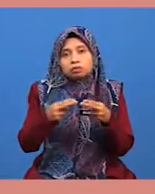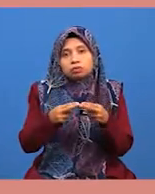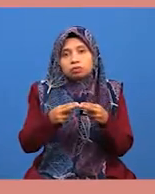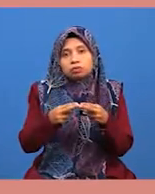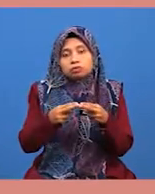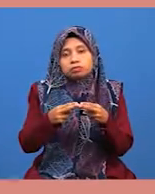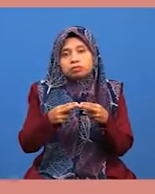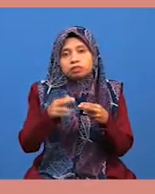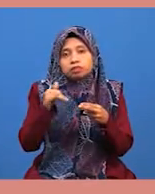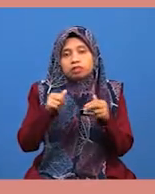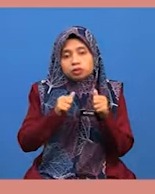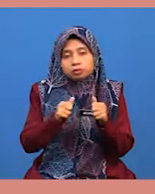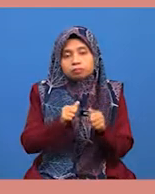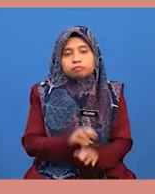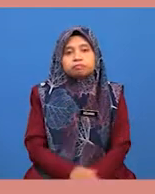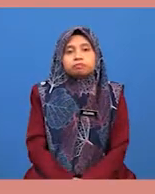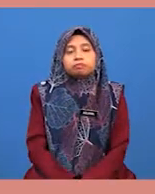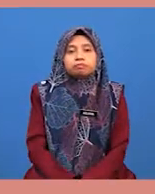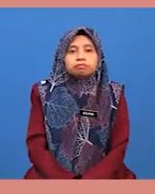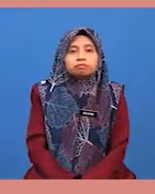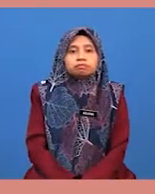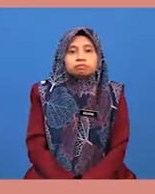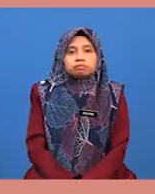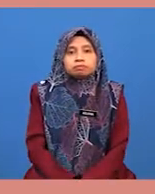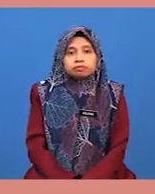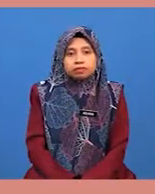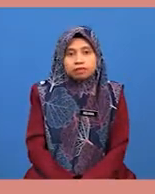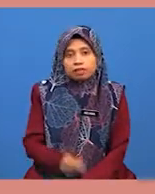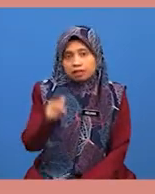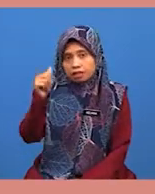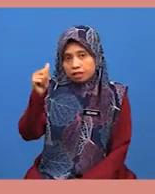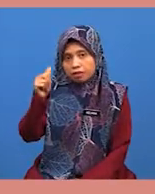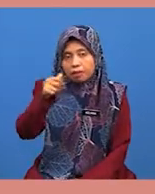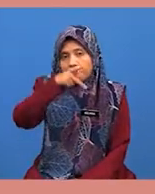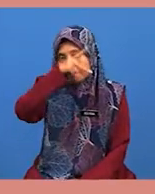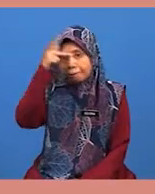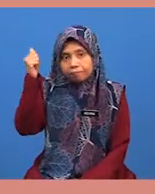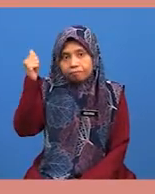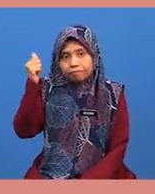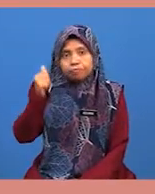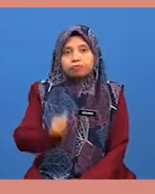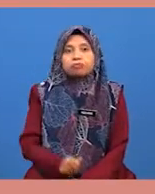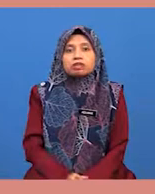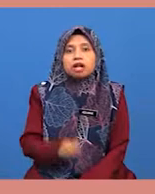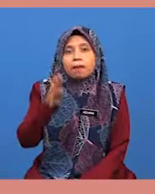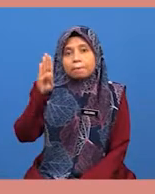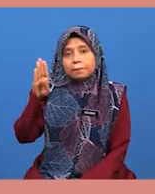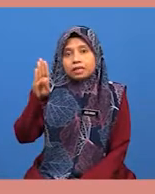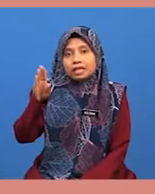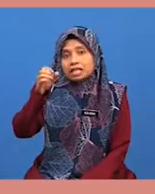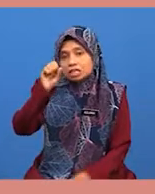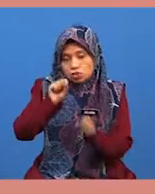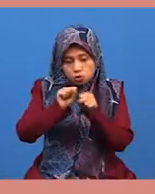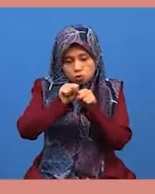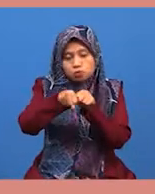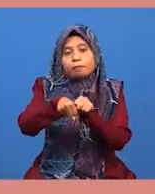pancangan keterangan berkenaan ialah A. Kerana, B.